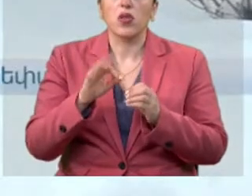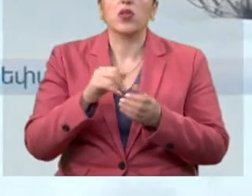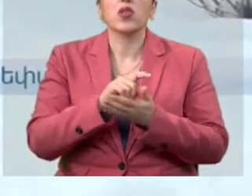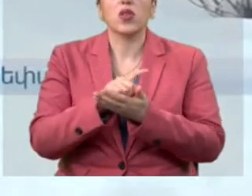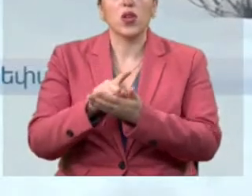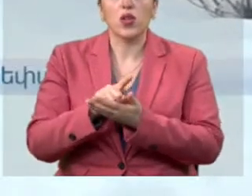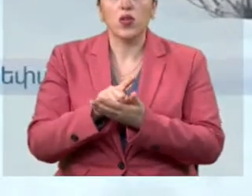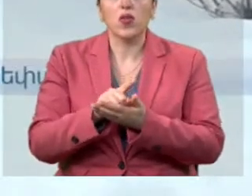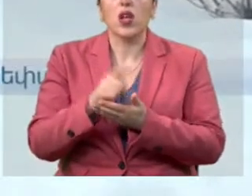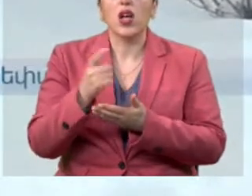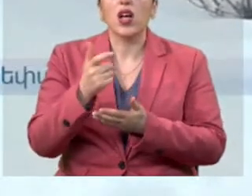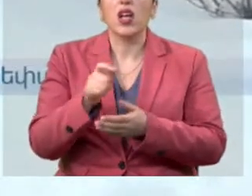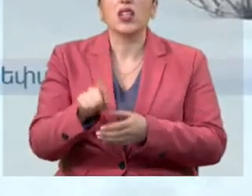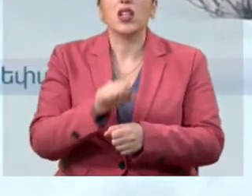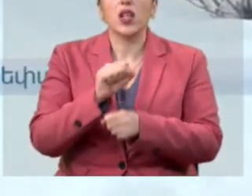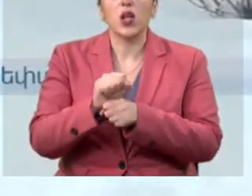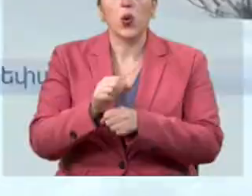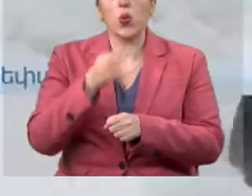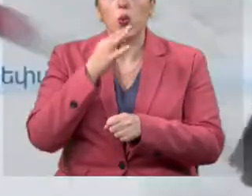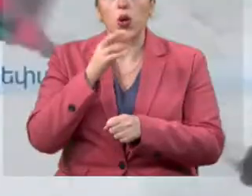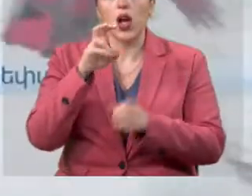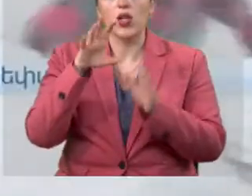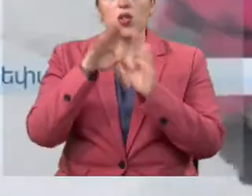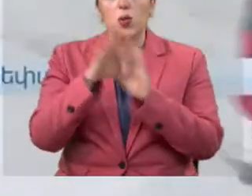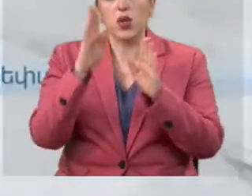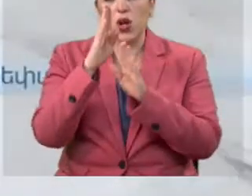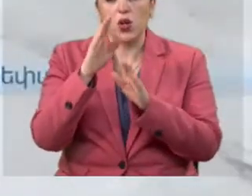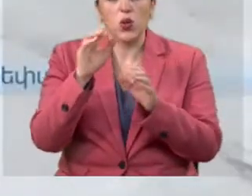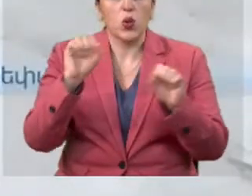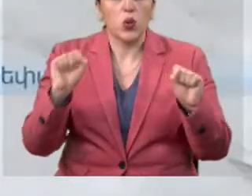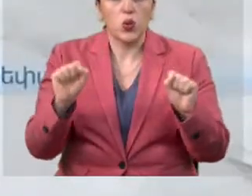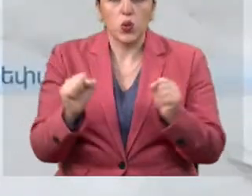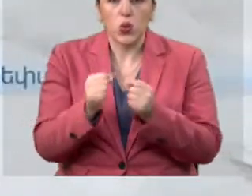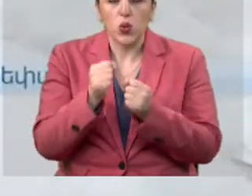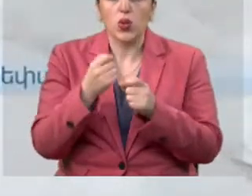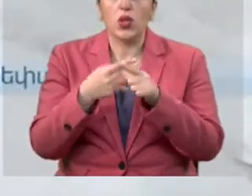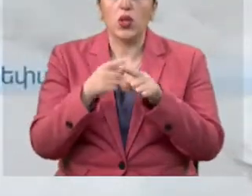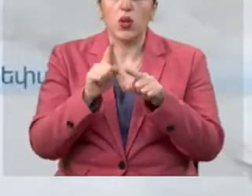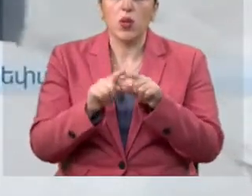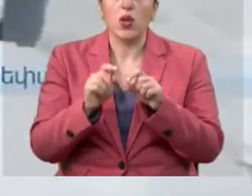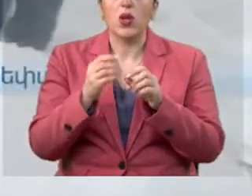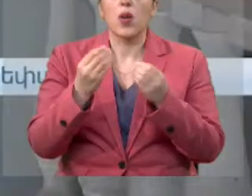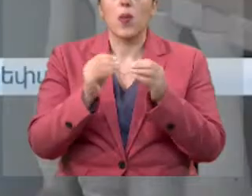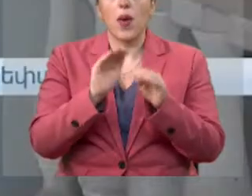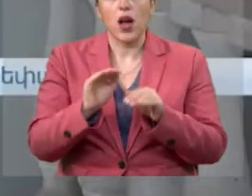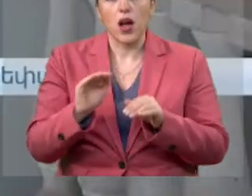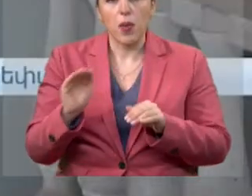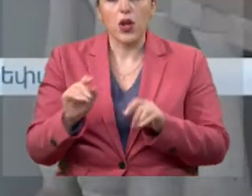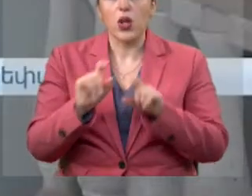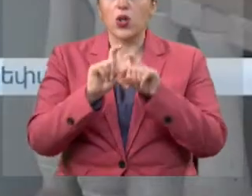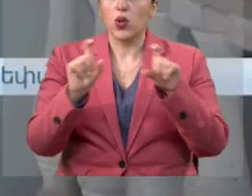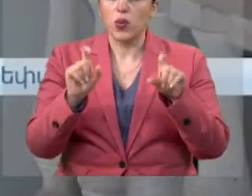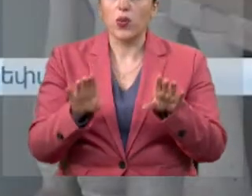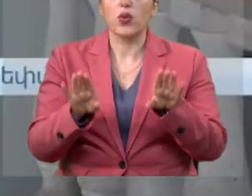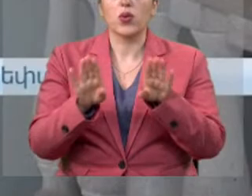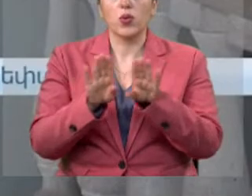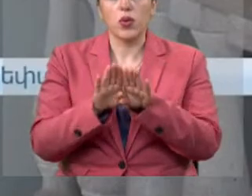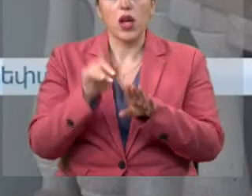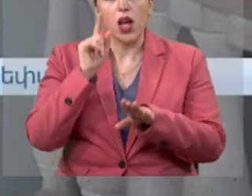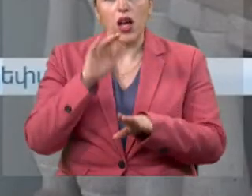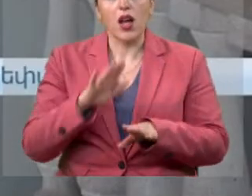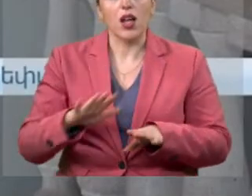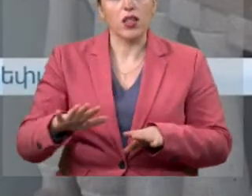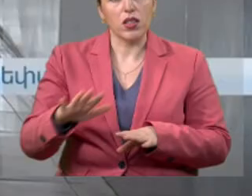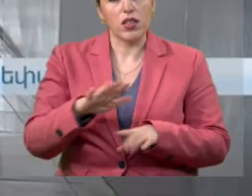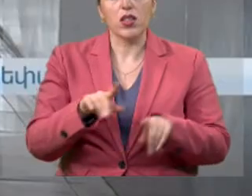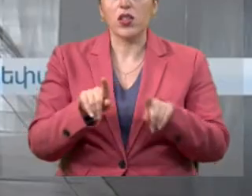Դեռ մինչև գազի անջատումն Արցախում վատ եղանակի պատճառով մի քանի օրով փակել էին մանկապարտեզներն ու դպրոցները։ Ինչպես Հայաստանի